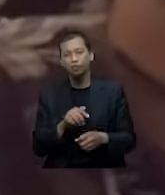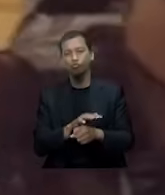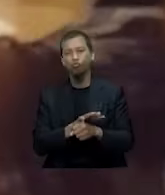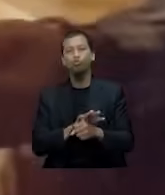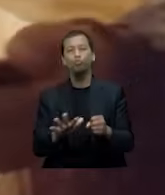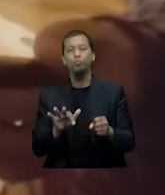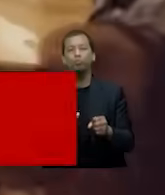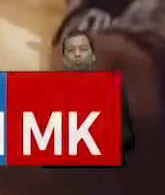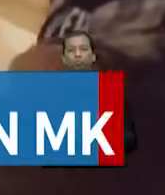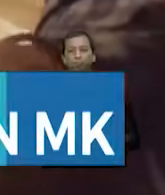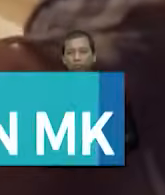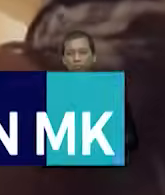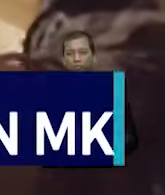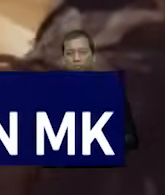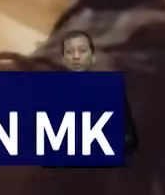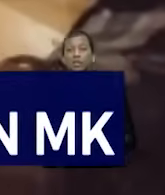Untuk selanjutnya,